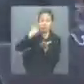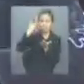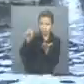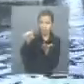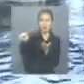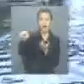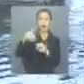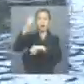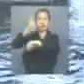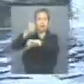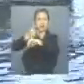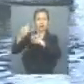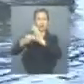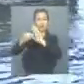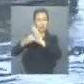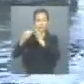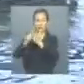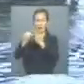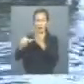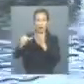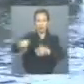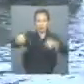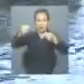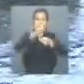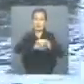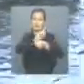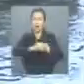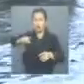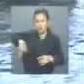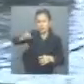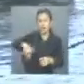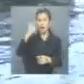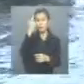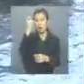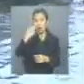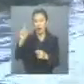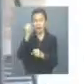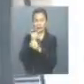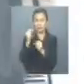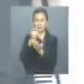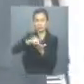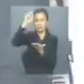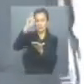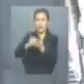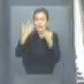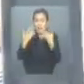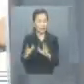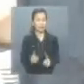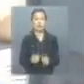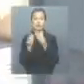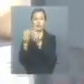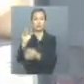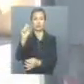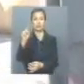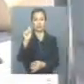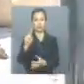อาจเป็นการเสียมารยาทและล่าช้าไปเนื่องจากการลงนามหนังสือแล้วเสร็จตอนไหนก็ส่งให้ทันที